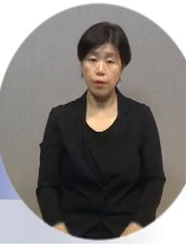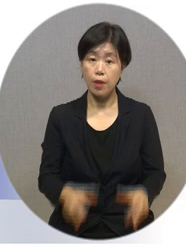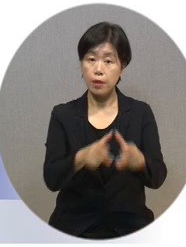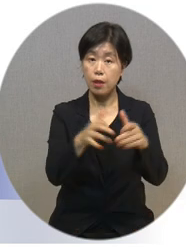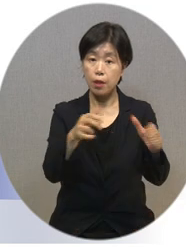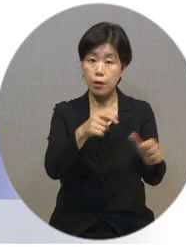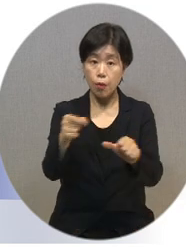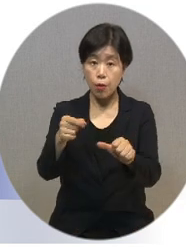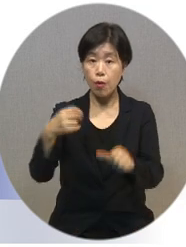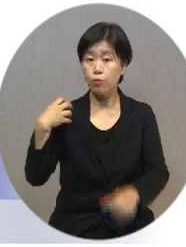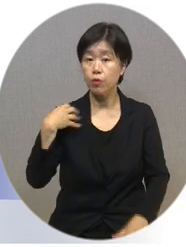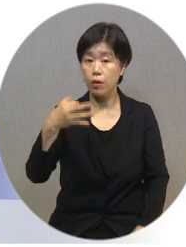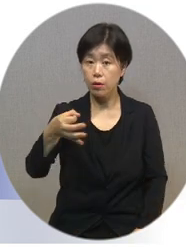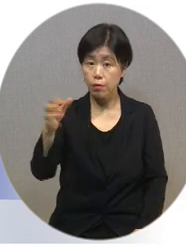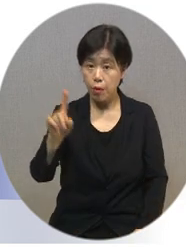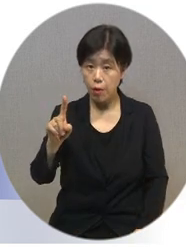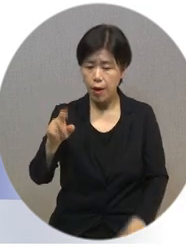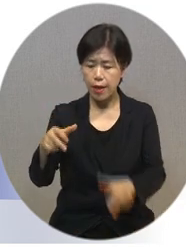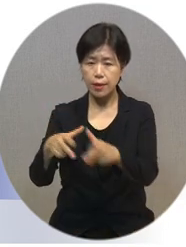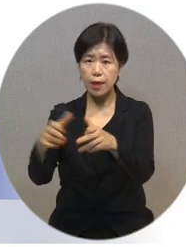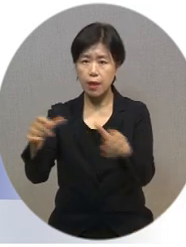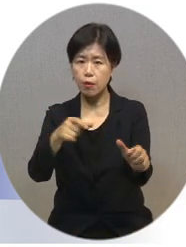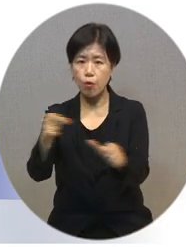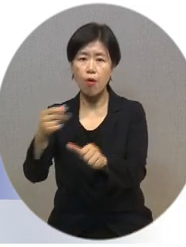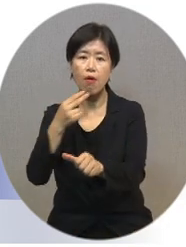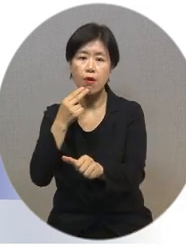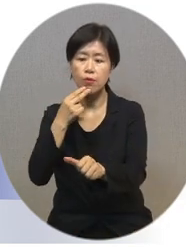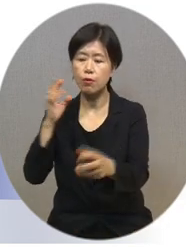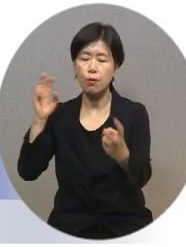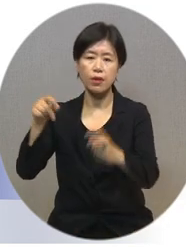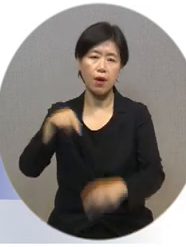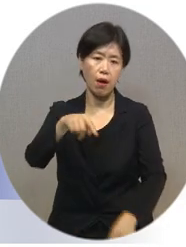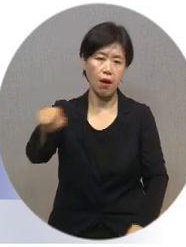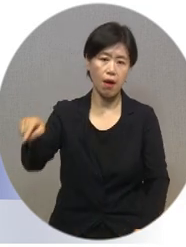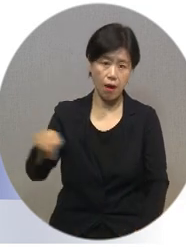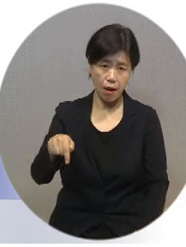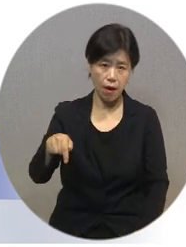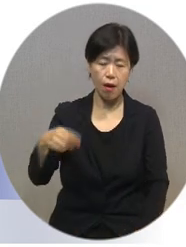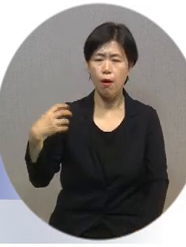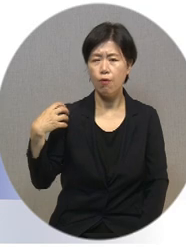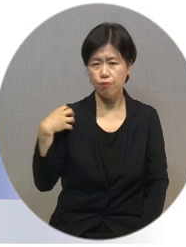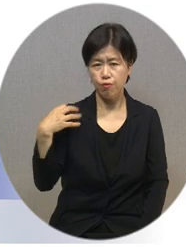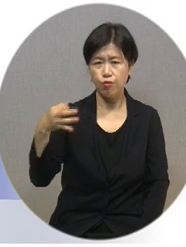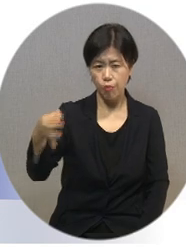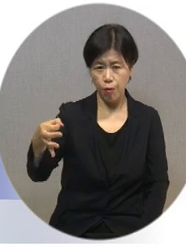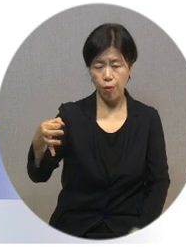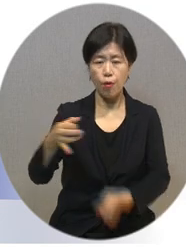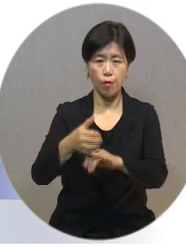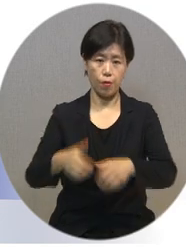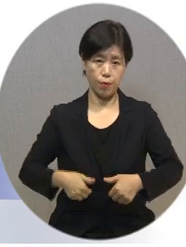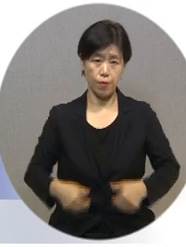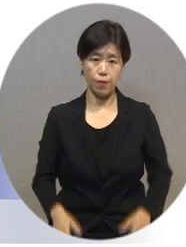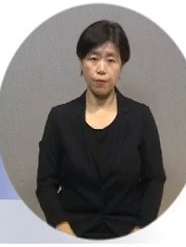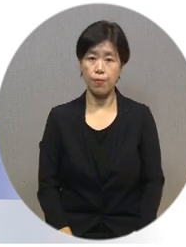부담금은 장애인의 무고 미만으로 장애인을 고용한 사업주가 납부해야 하는 부담금